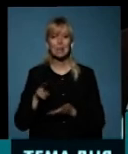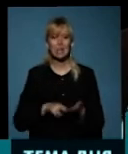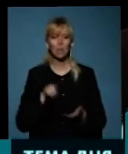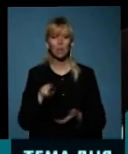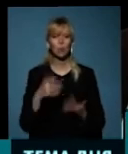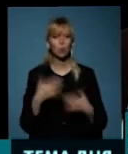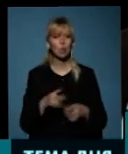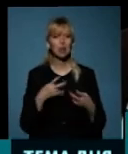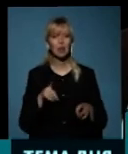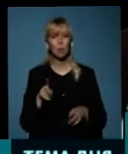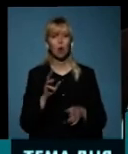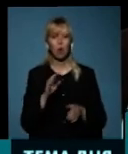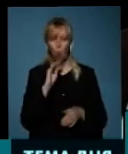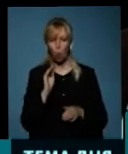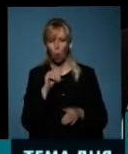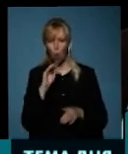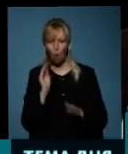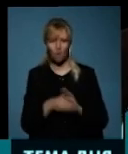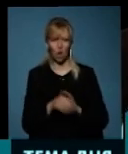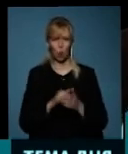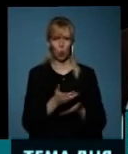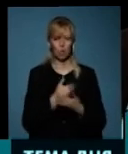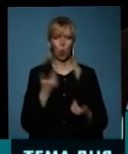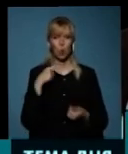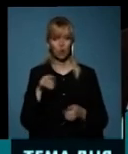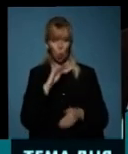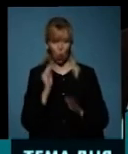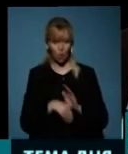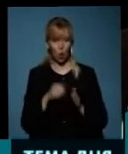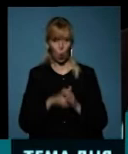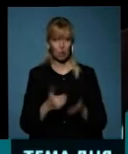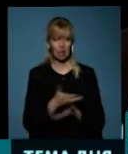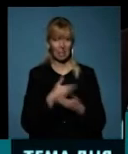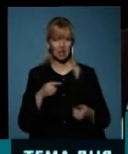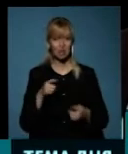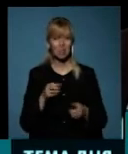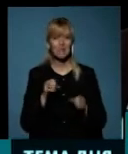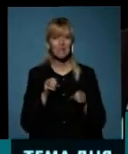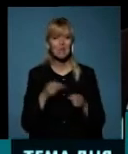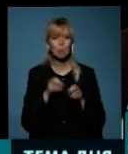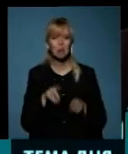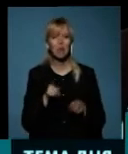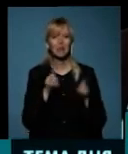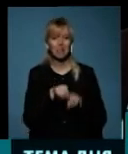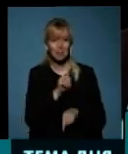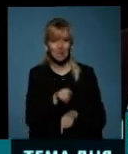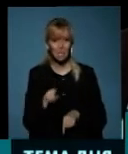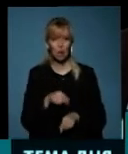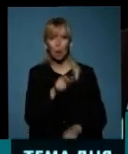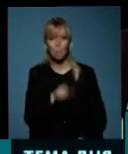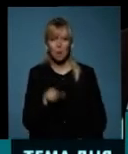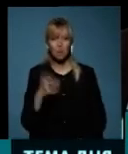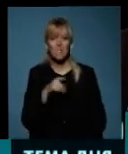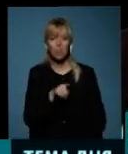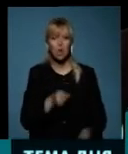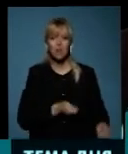ліцензію, він вже не треба йому буде ховатися від нас, тому що вони, коли ховаються від нас, вони наражають на небезпеку тих же пасажирів, яких